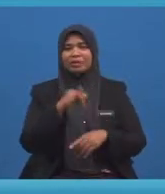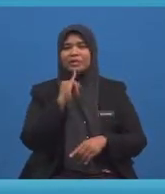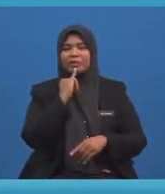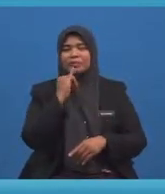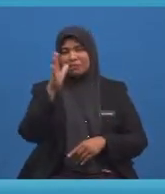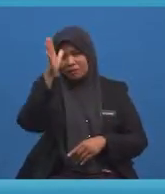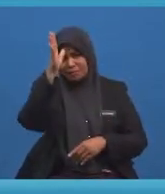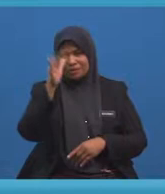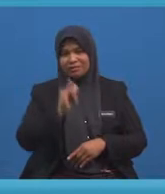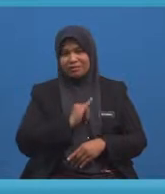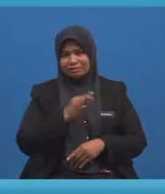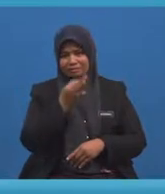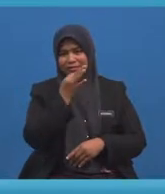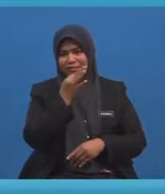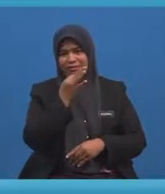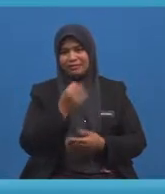saya. Pelik kan?